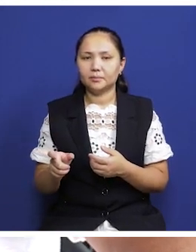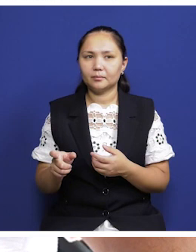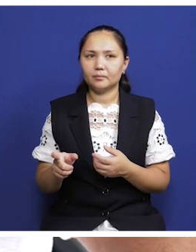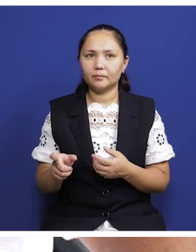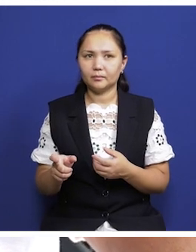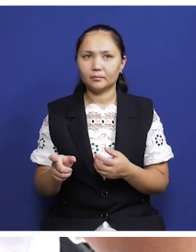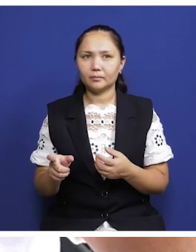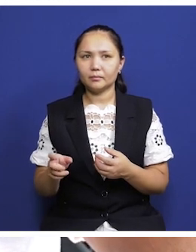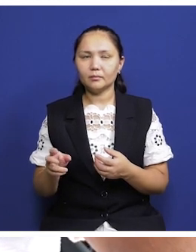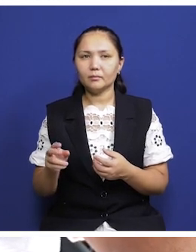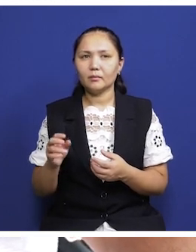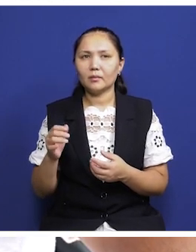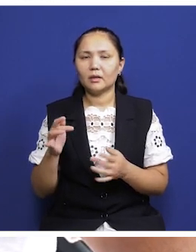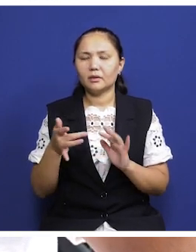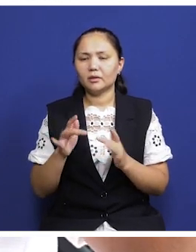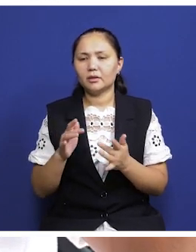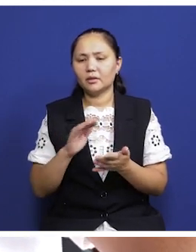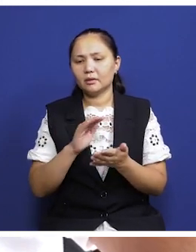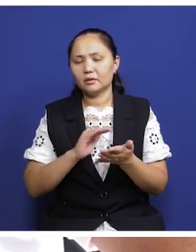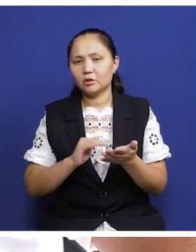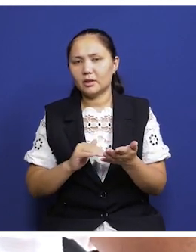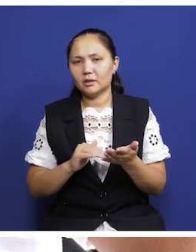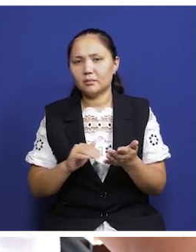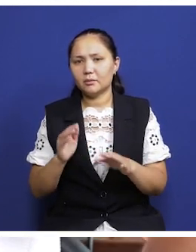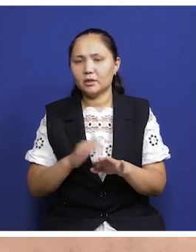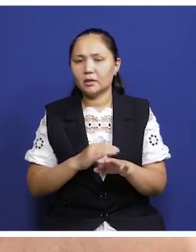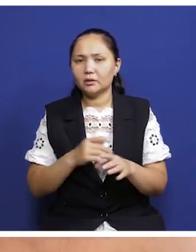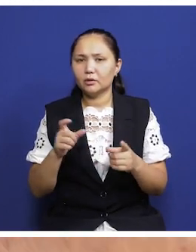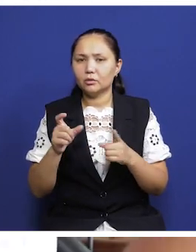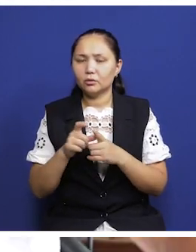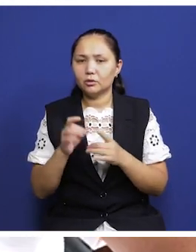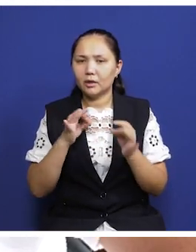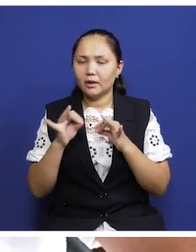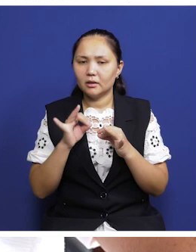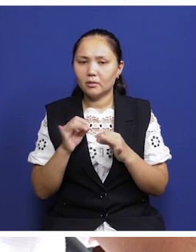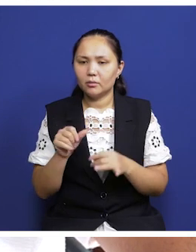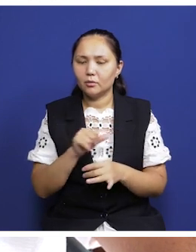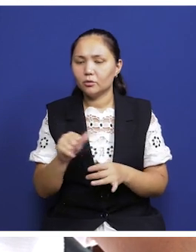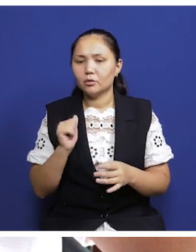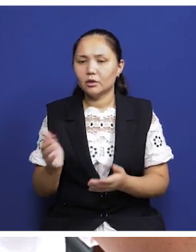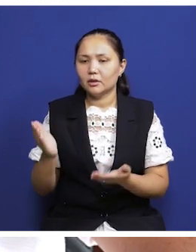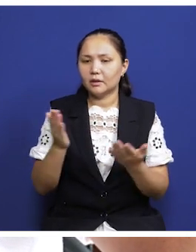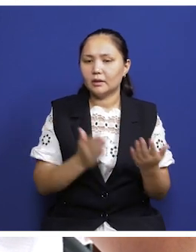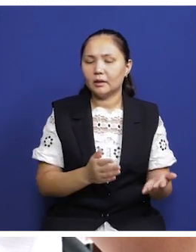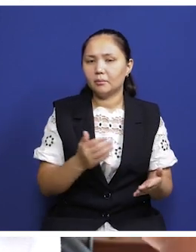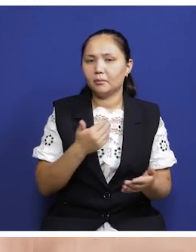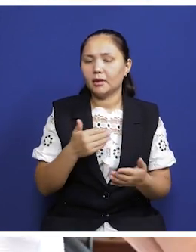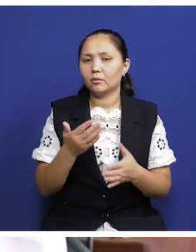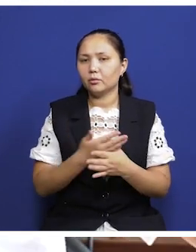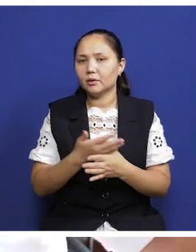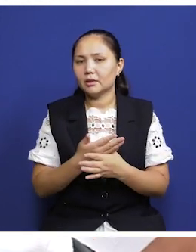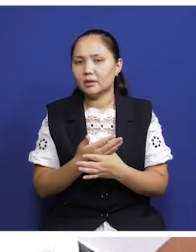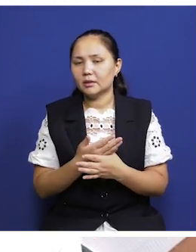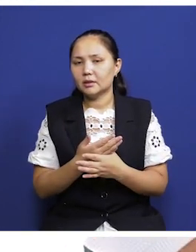қазір ортақ чатқа жіберіп ана жерде жаңағы жақсы сөздер жібергеннен кейін өздері келіп мен көмектесейін,